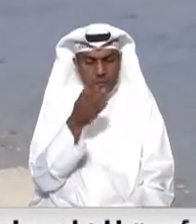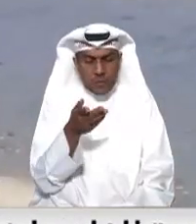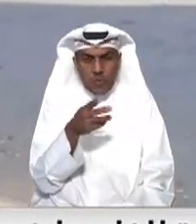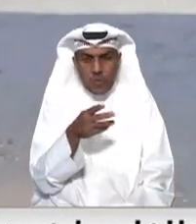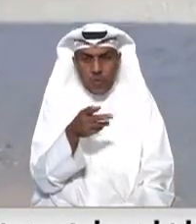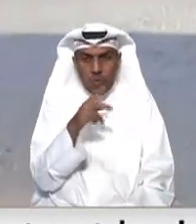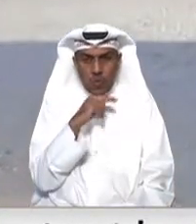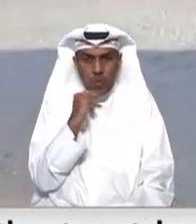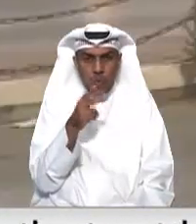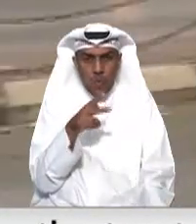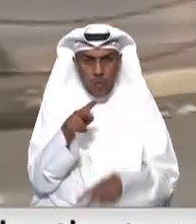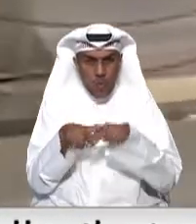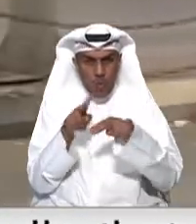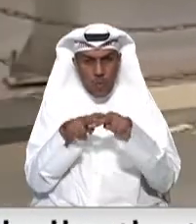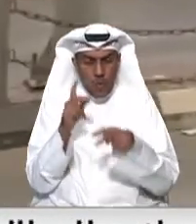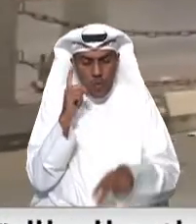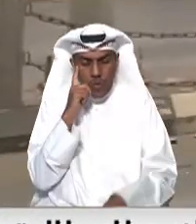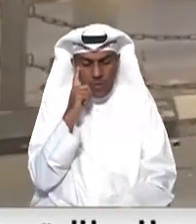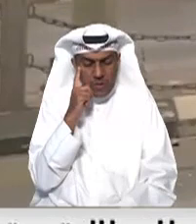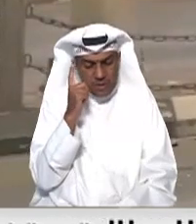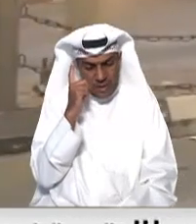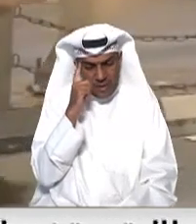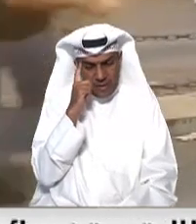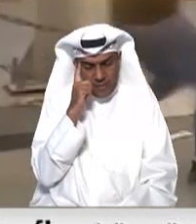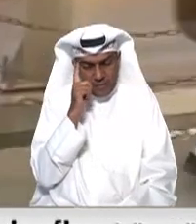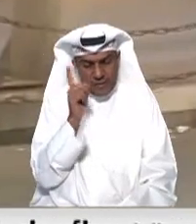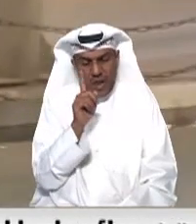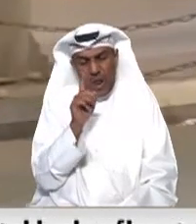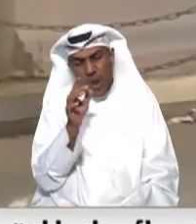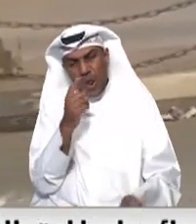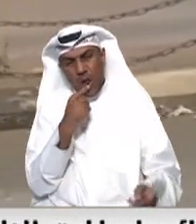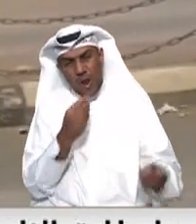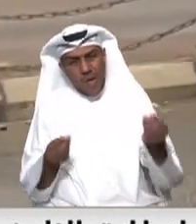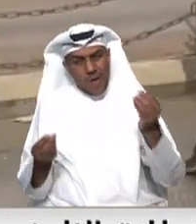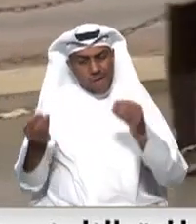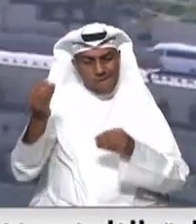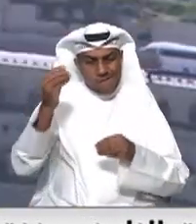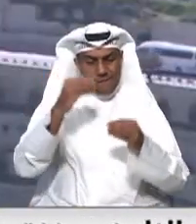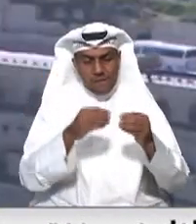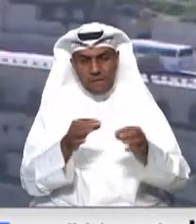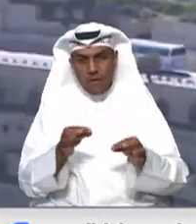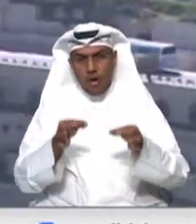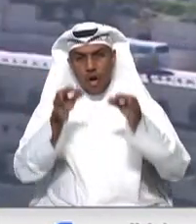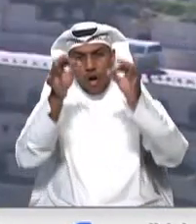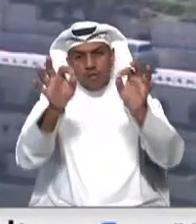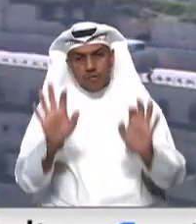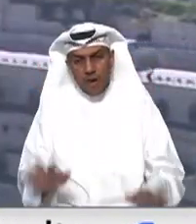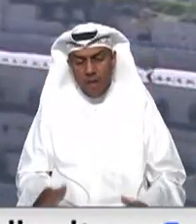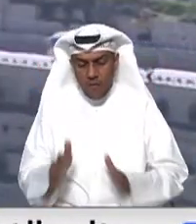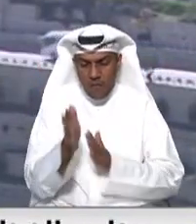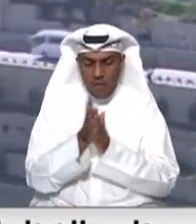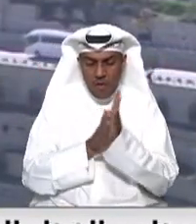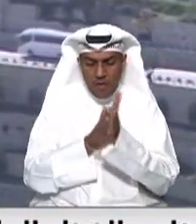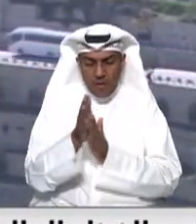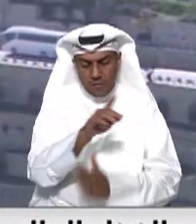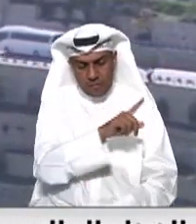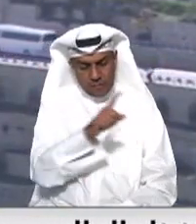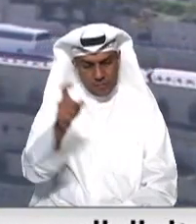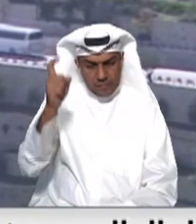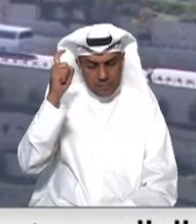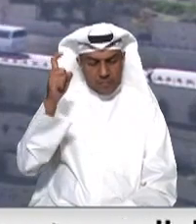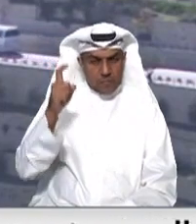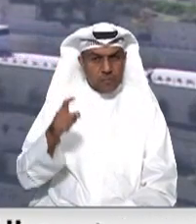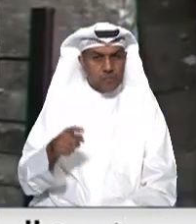وعدم التزامه بها تم تأجيل الصفقة من قبل المقاومة الفلسطينية التي رفضت الخضوع